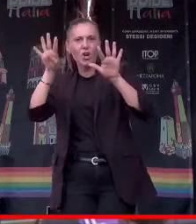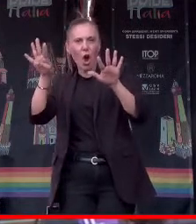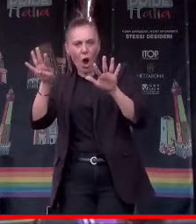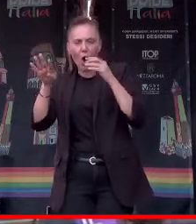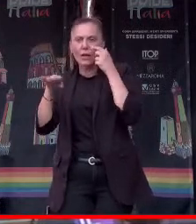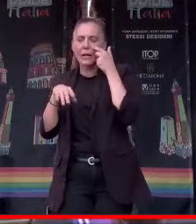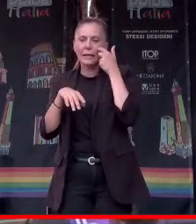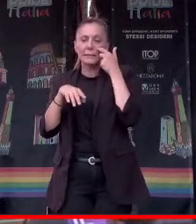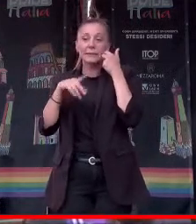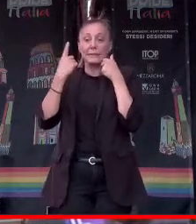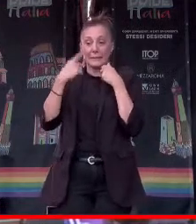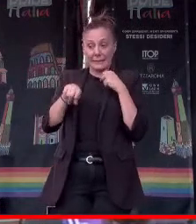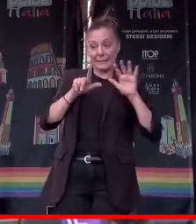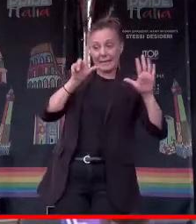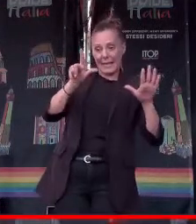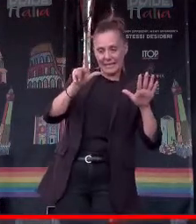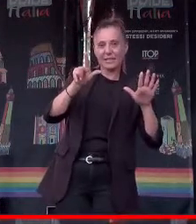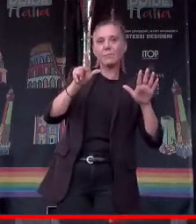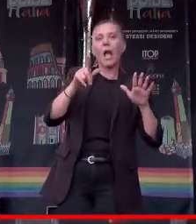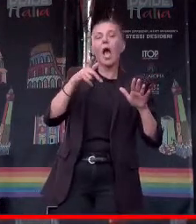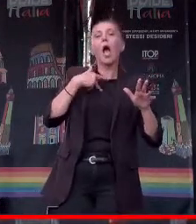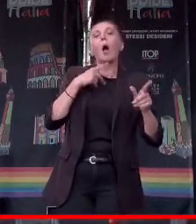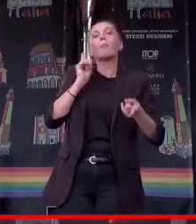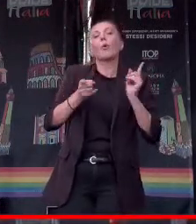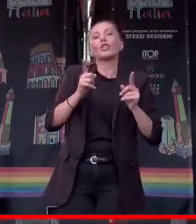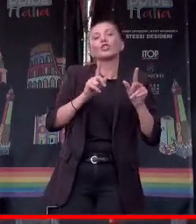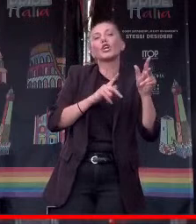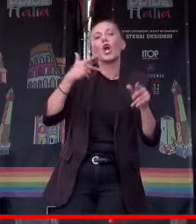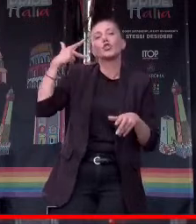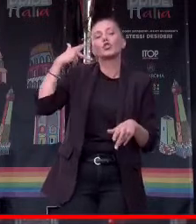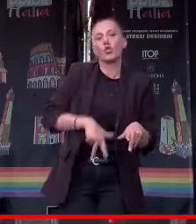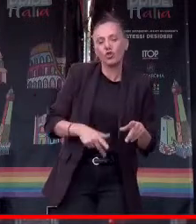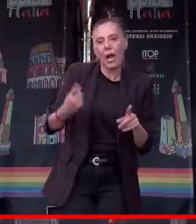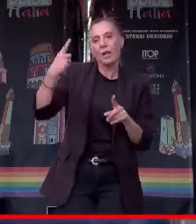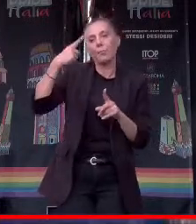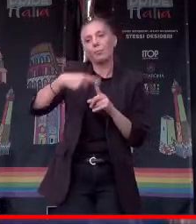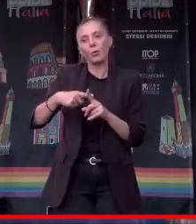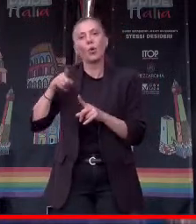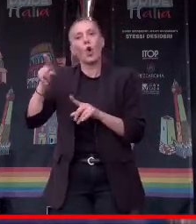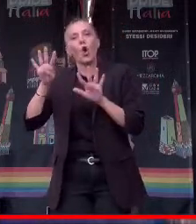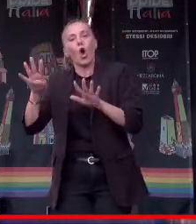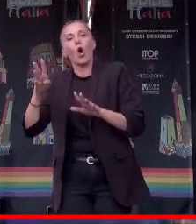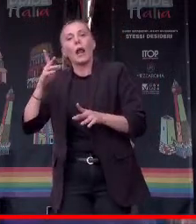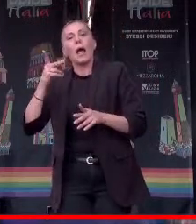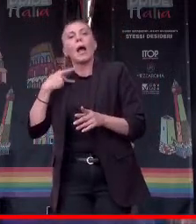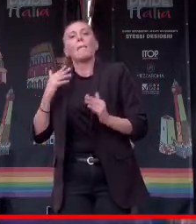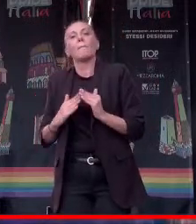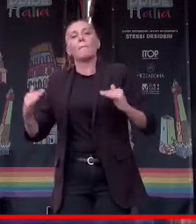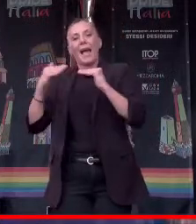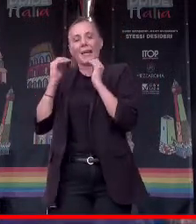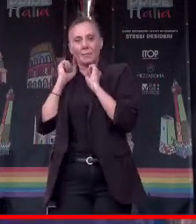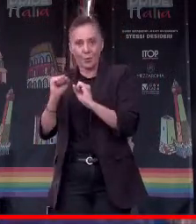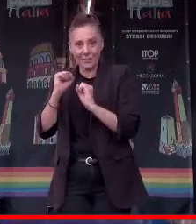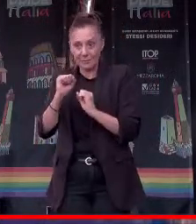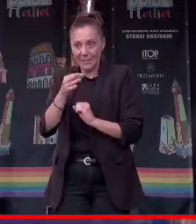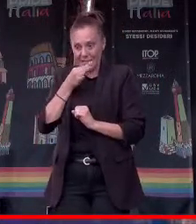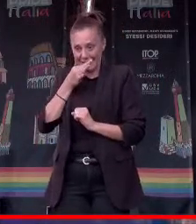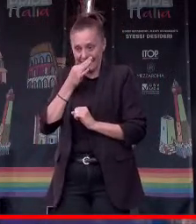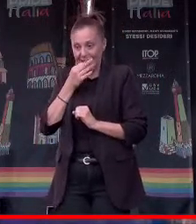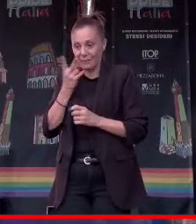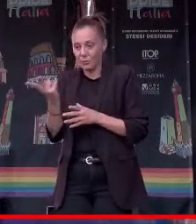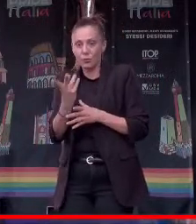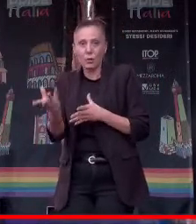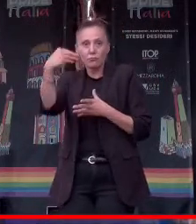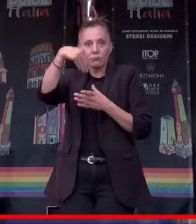occupa di politiche sociali, la nona di pari opportunità, l'incrocio fra le due mi sembra che sia dentro... al disability. Marta con tutte Bonafoni, e due le